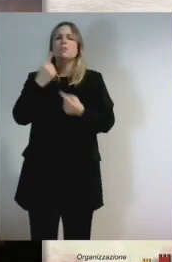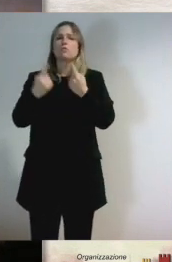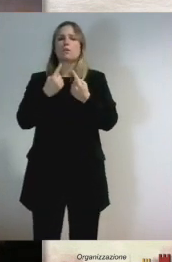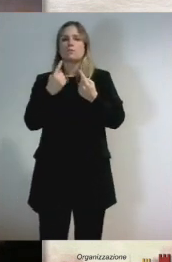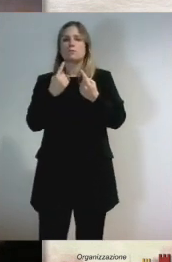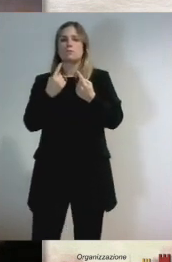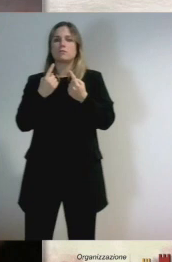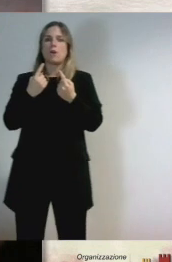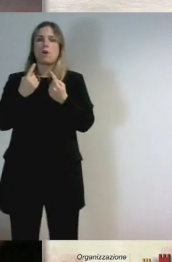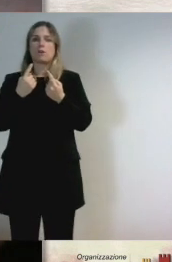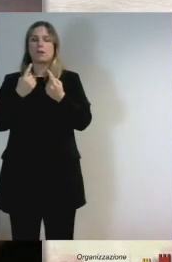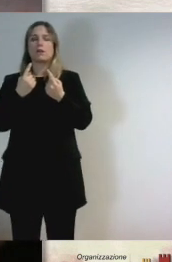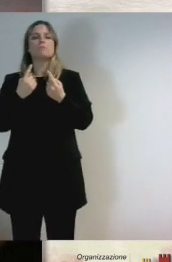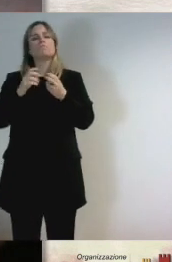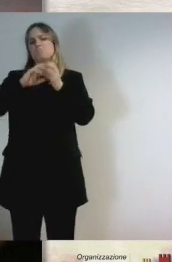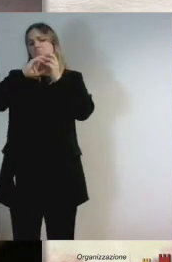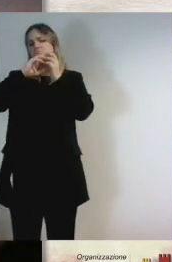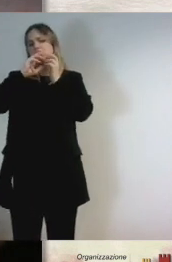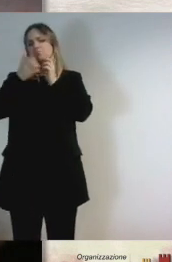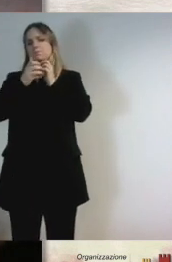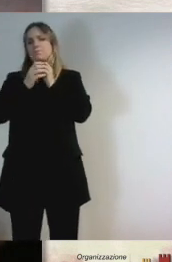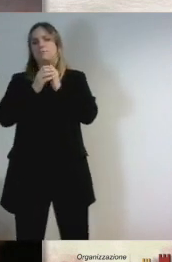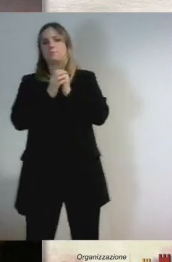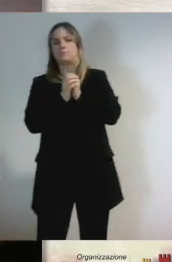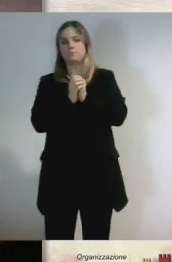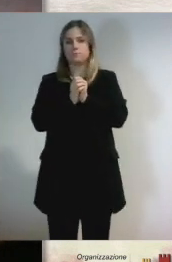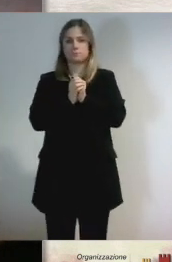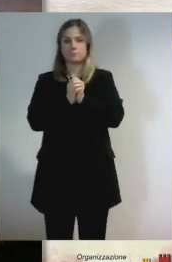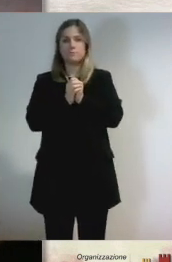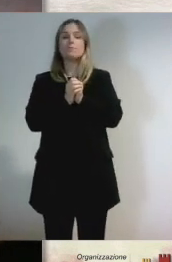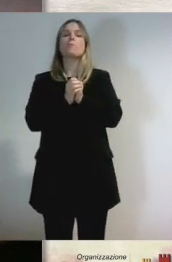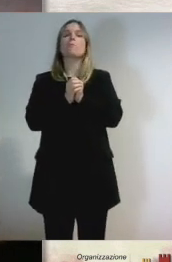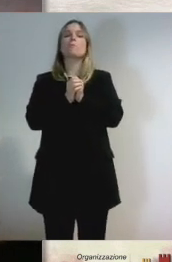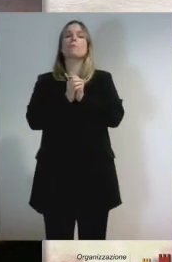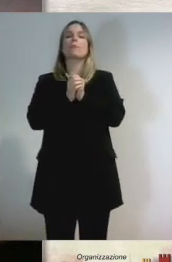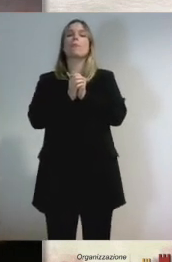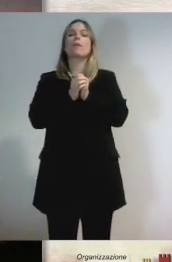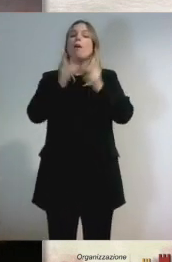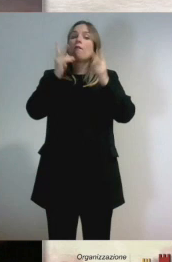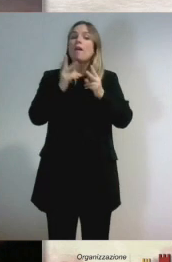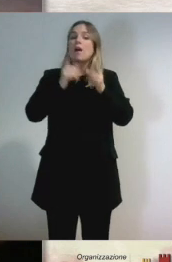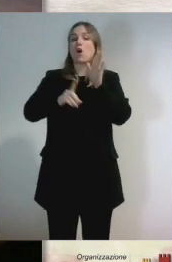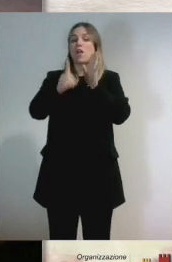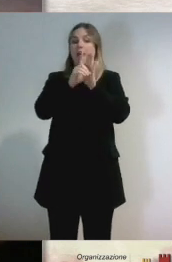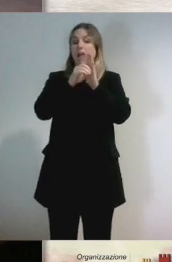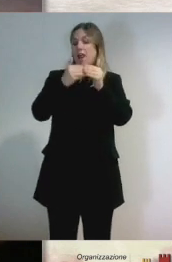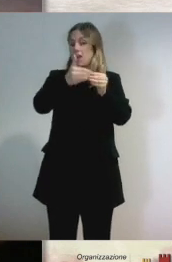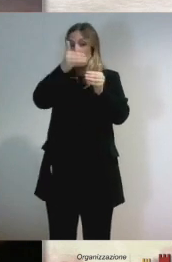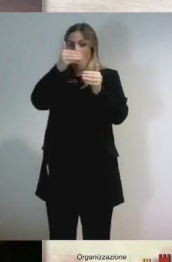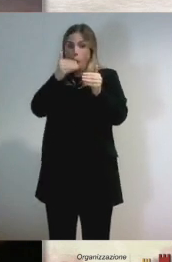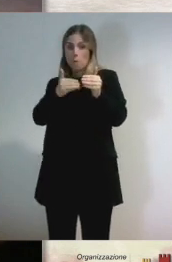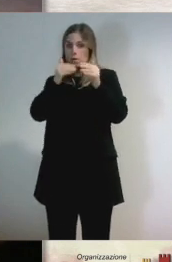degli altri a finire il progetto prima dell'introduzione del decreto che ci permetteva di aumentare i costi direttamente